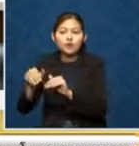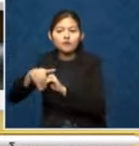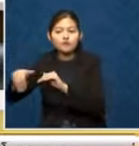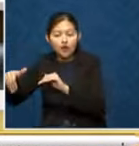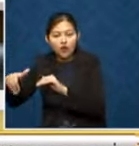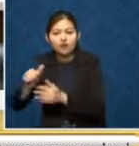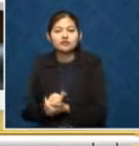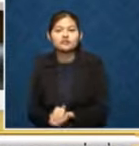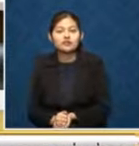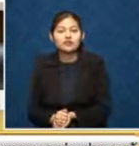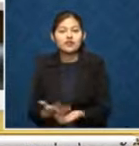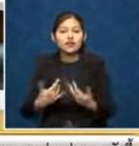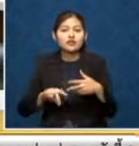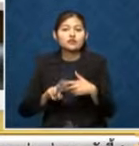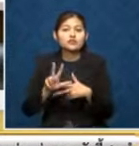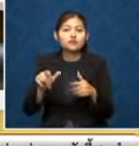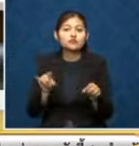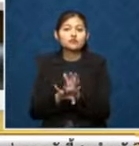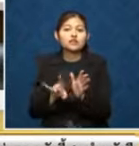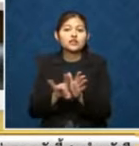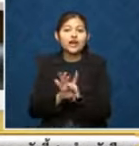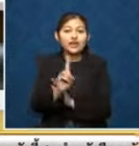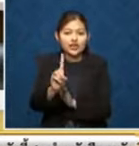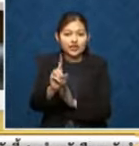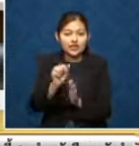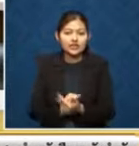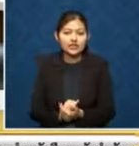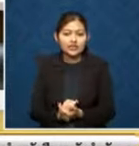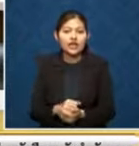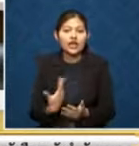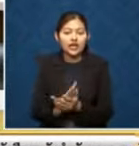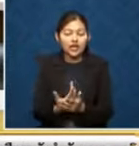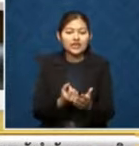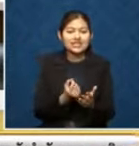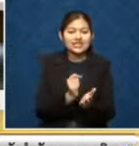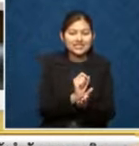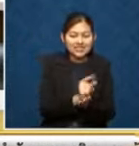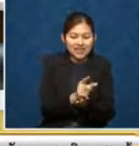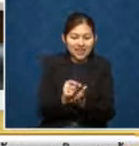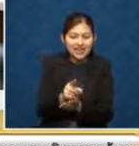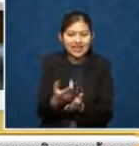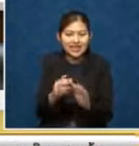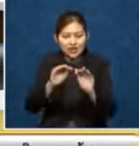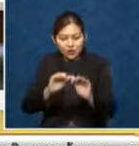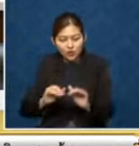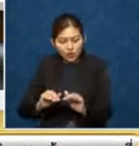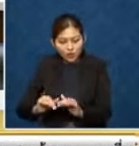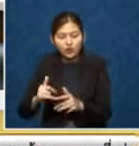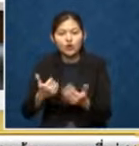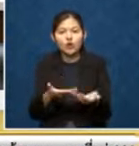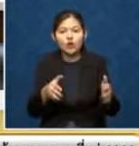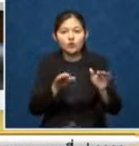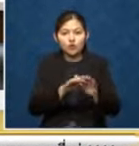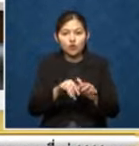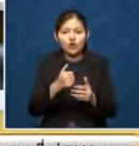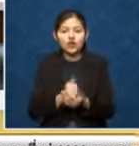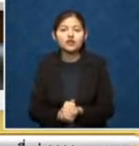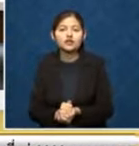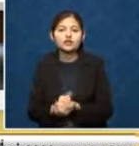3ครับก็เป็นประเด็นสุดท้ายครับคือการเพิ่มการกระจายรายได้และลดรายจ่ายของครัวเรือนเพื่อกอบกู้และ